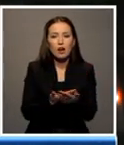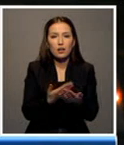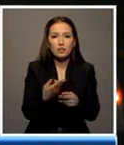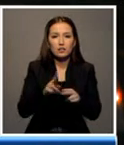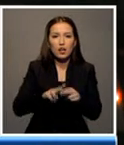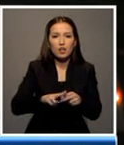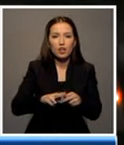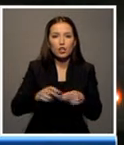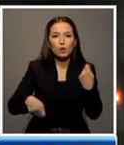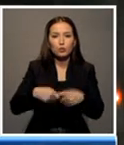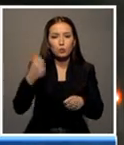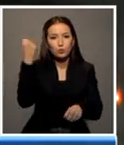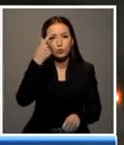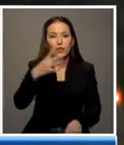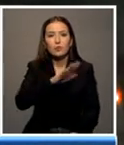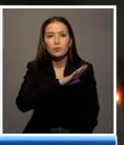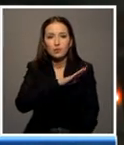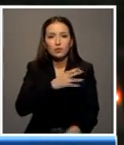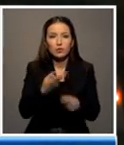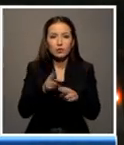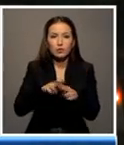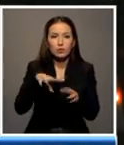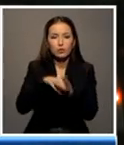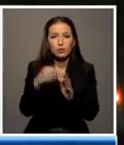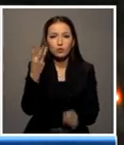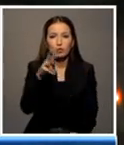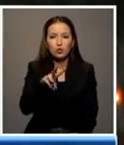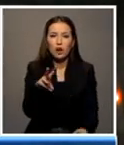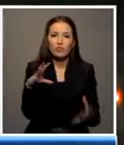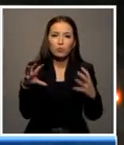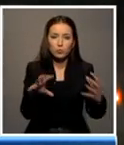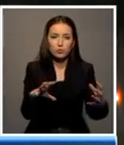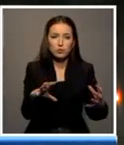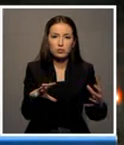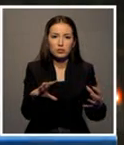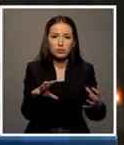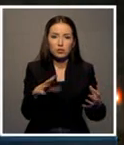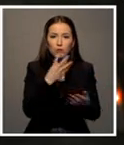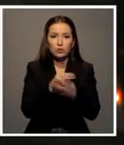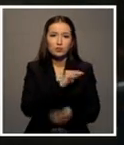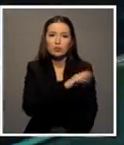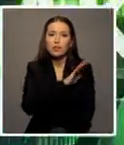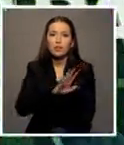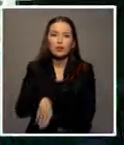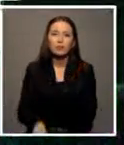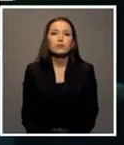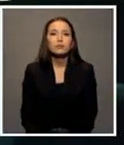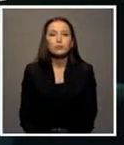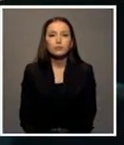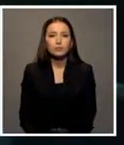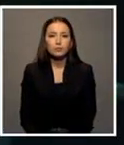автобус жүргізушілерінің арасында. Оның ішінде 3 автобус жүйеге шығарылған жоқ.